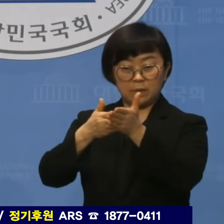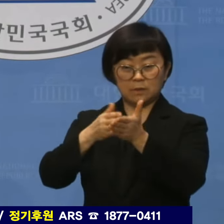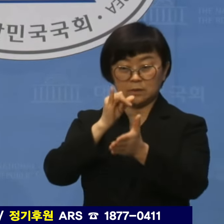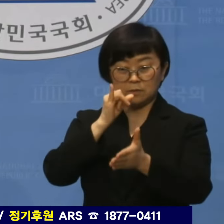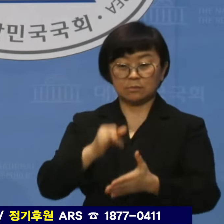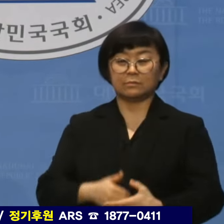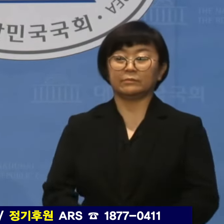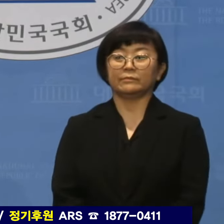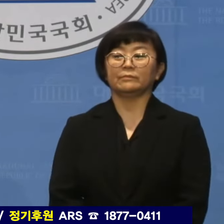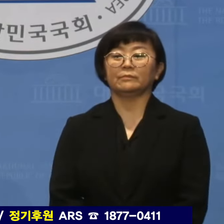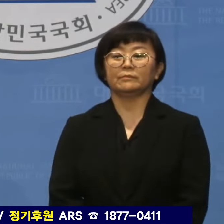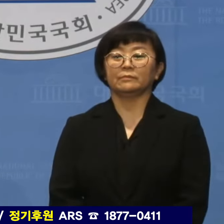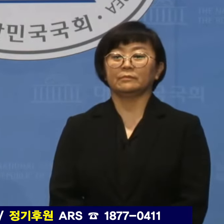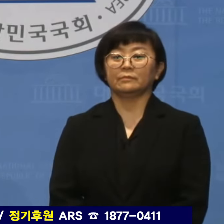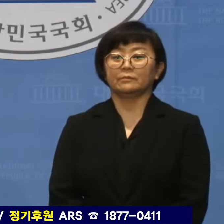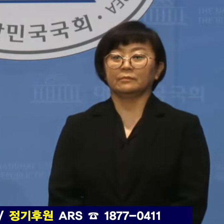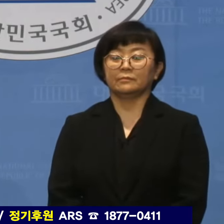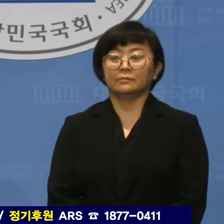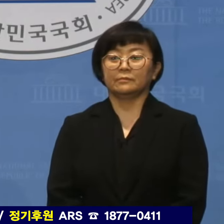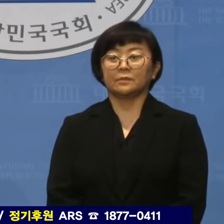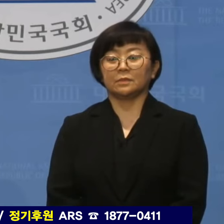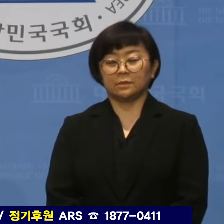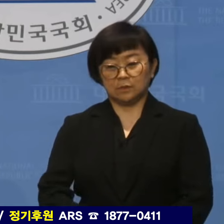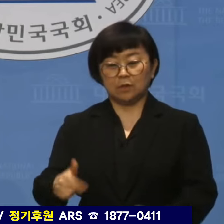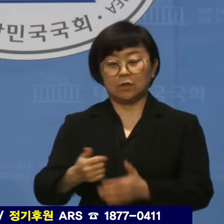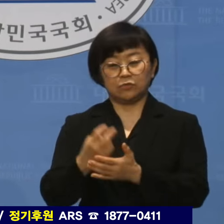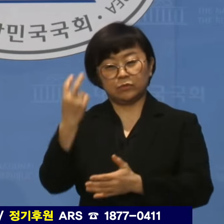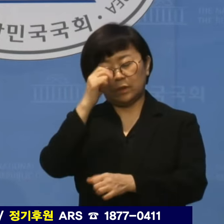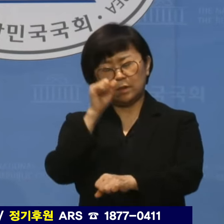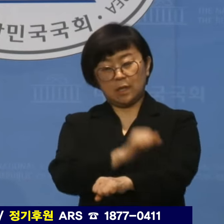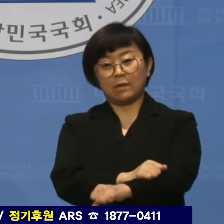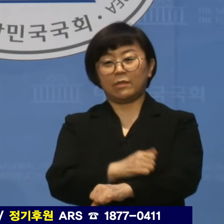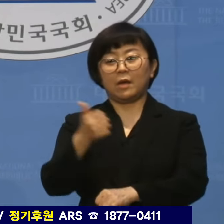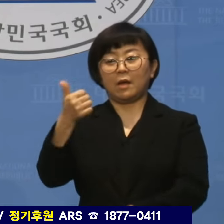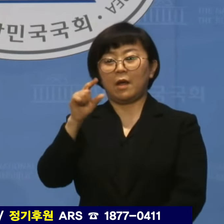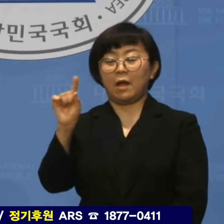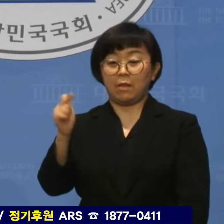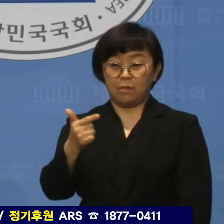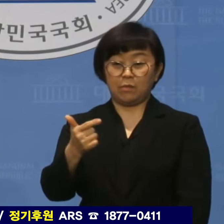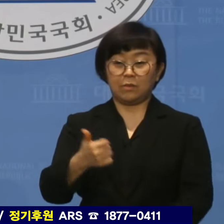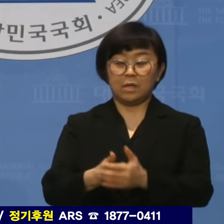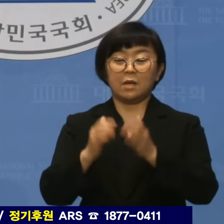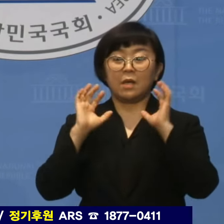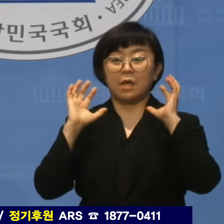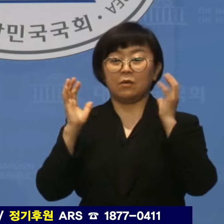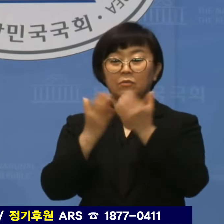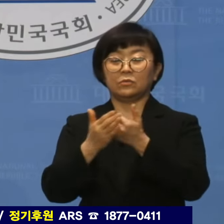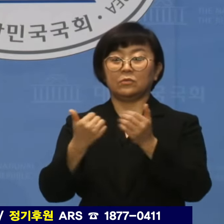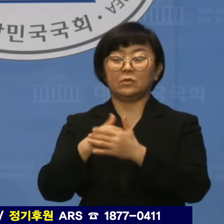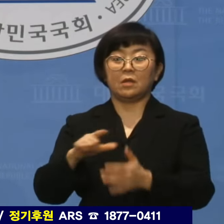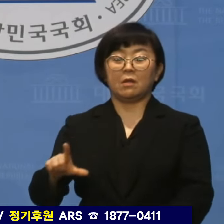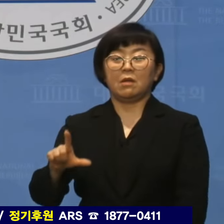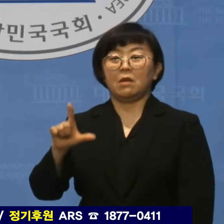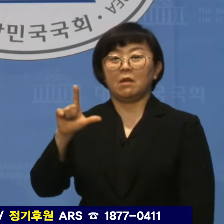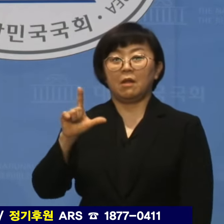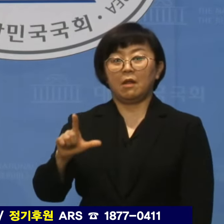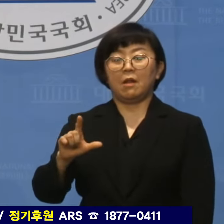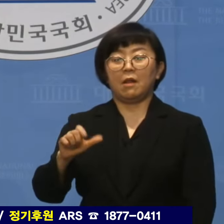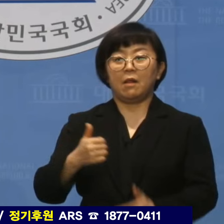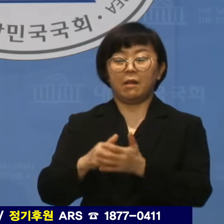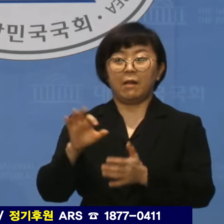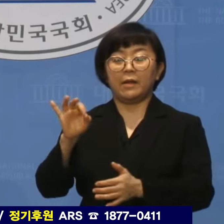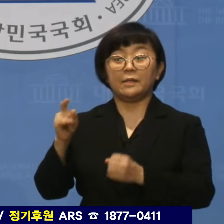강행한 것으로 확인되었습니다. 그렇게 수사 잘한다는 한동훈이가 해운대 LCT 수사는 왜 그